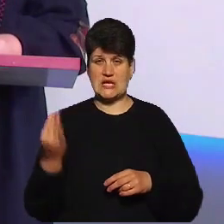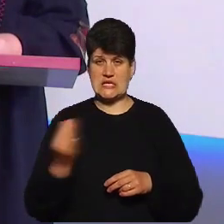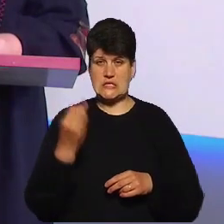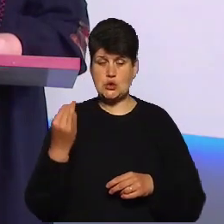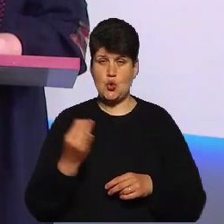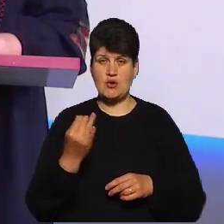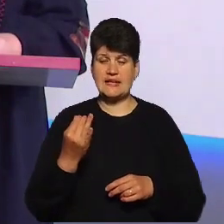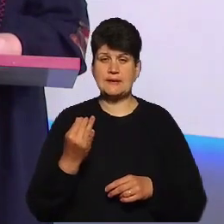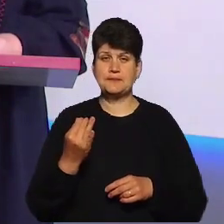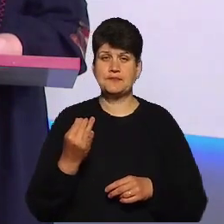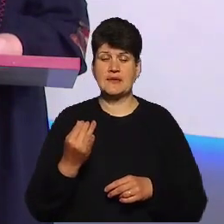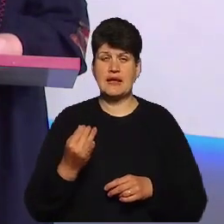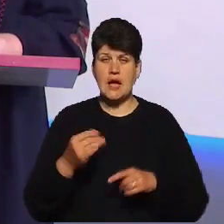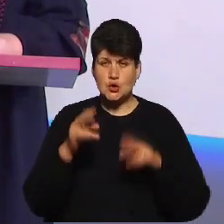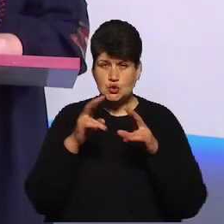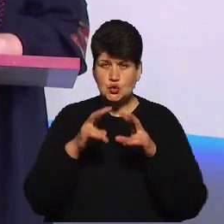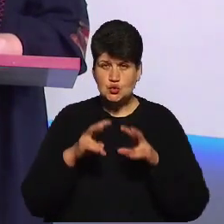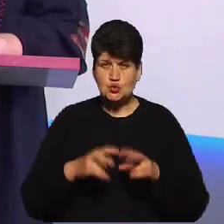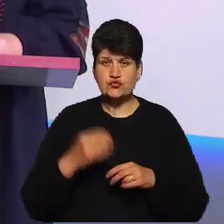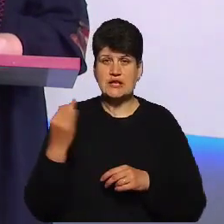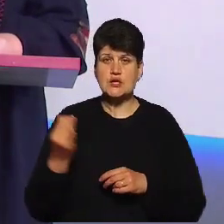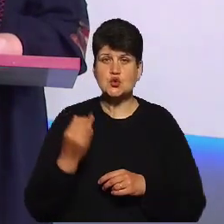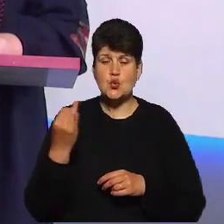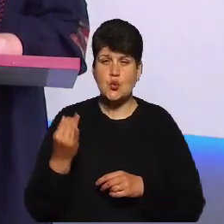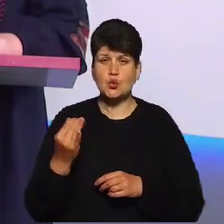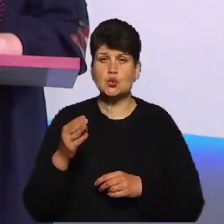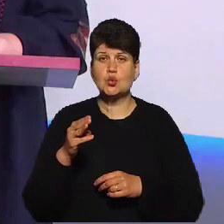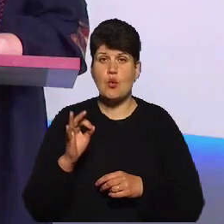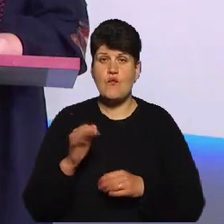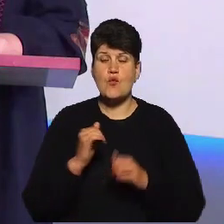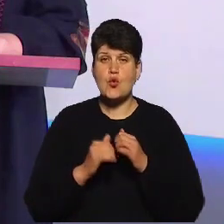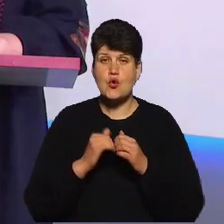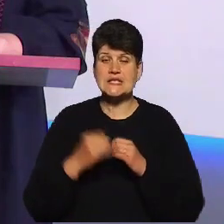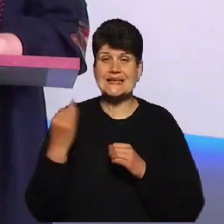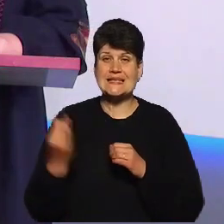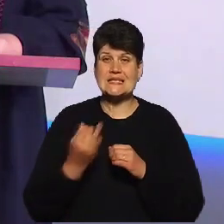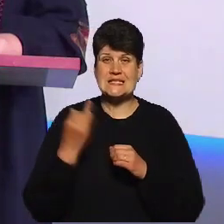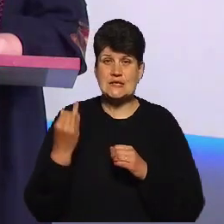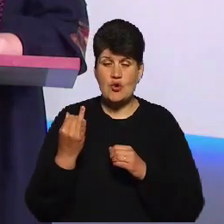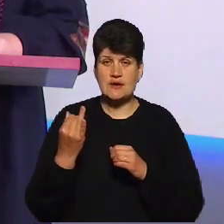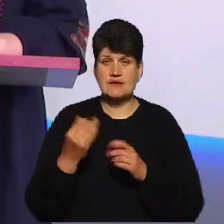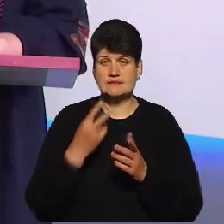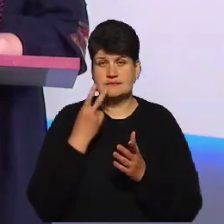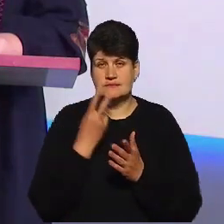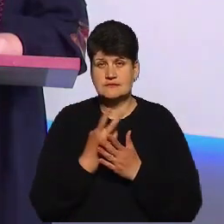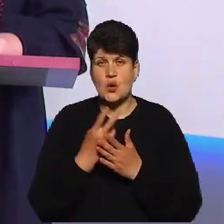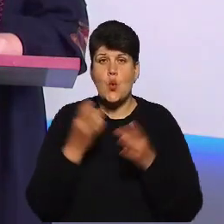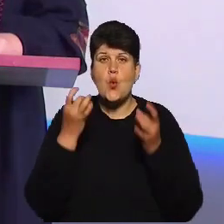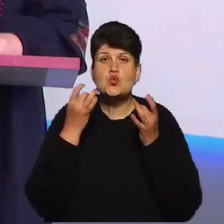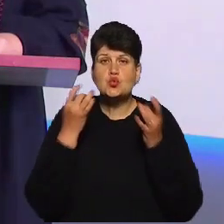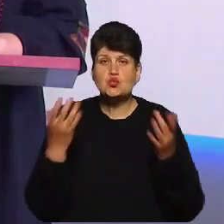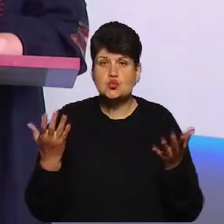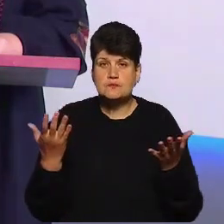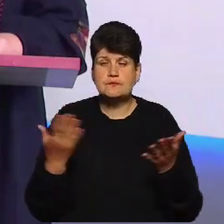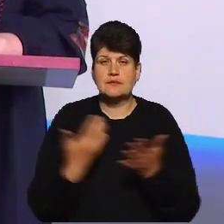Якщо досліджують історію, то в кожній історії відображається якась культура. Наприклад, ще